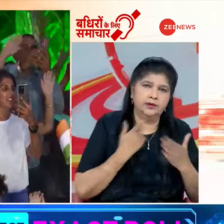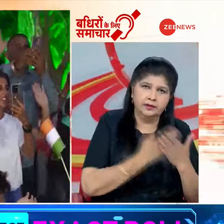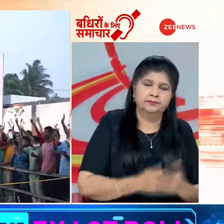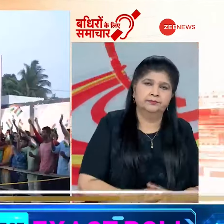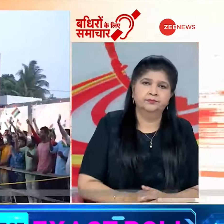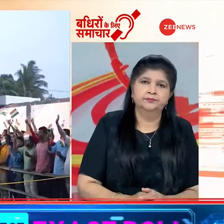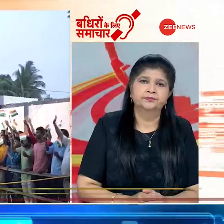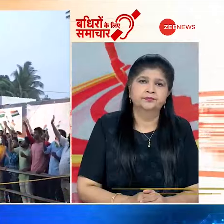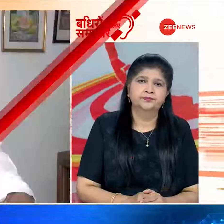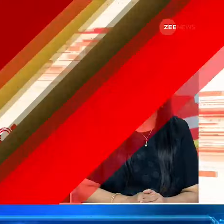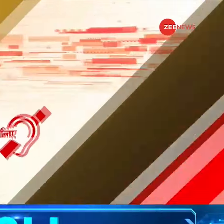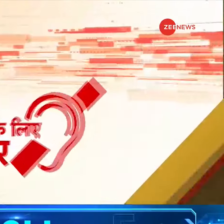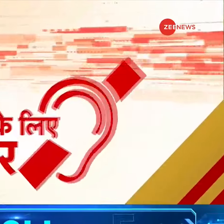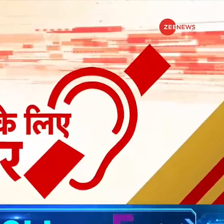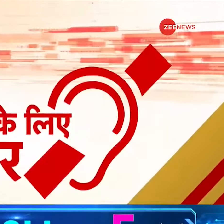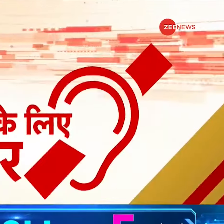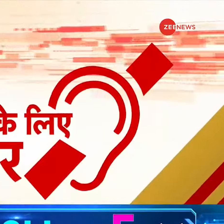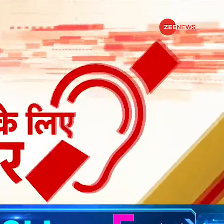है।